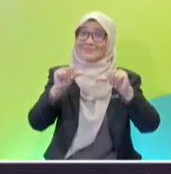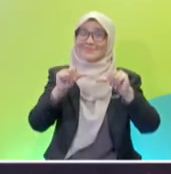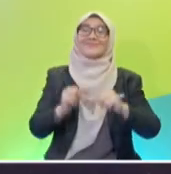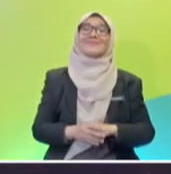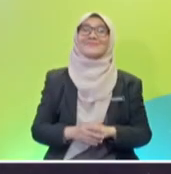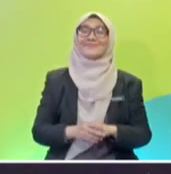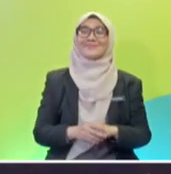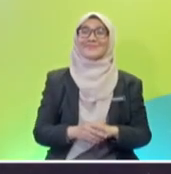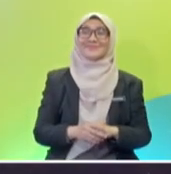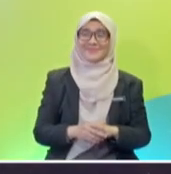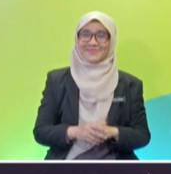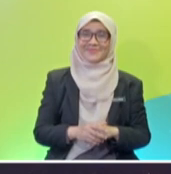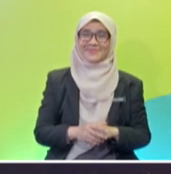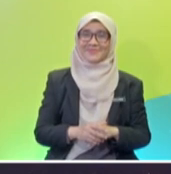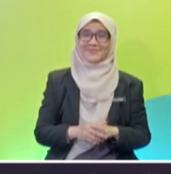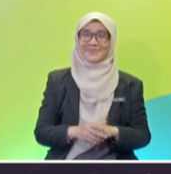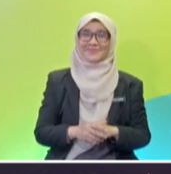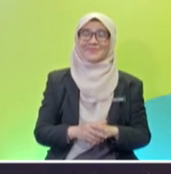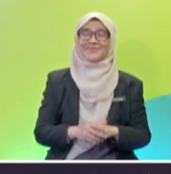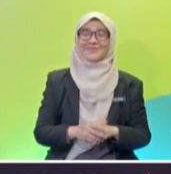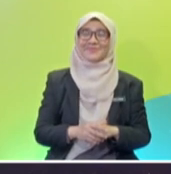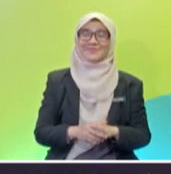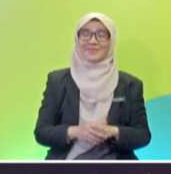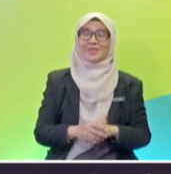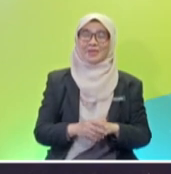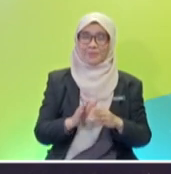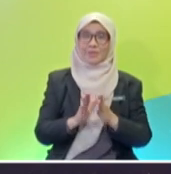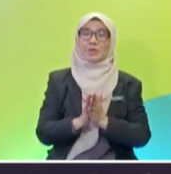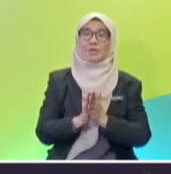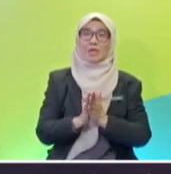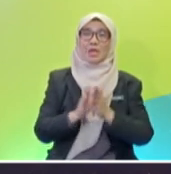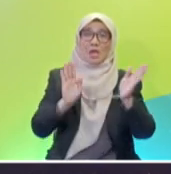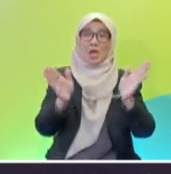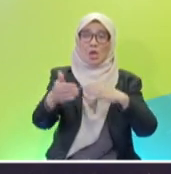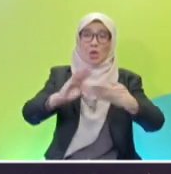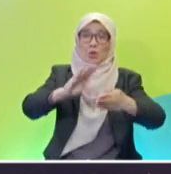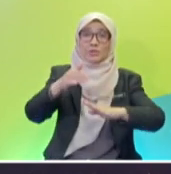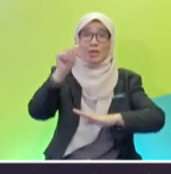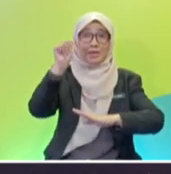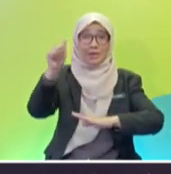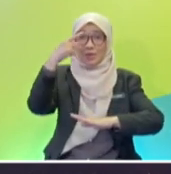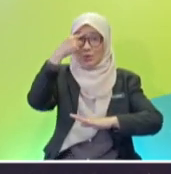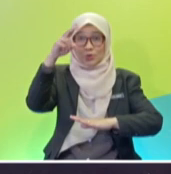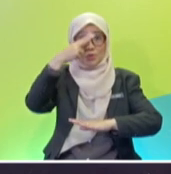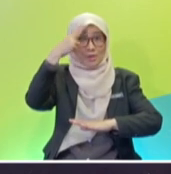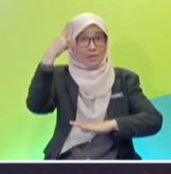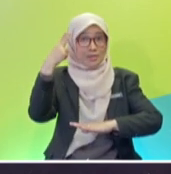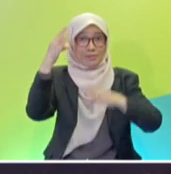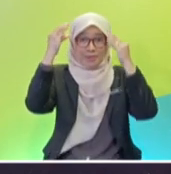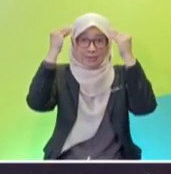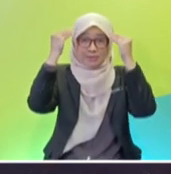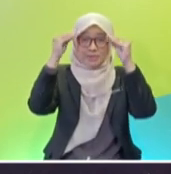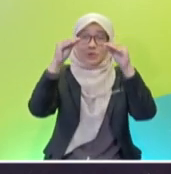Okey. Apa yang sekarang, saya kena buat ni, cikgu? Saya dah panaskan badan ni. Kotak Hanif ialah kotak A. Baik. Okey. Kotak saya kotak B.